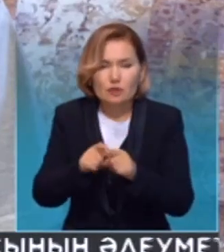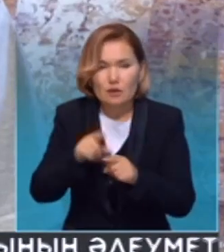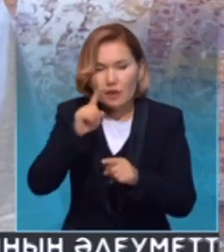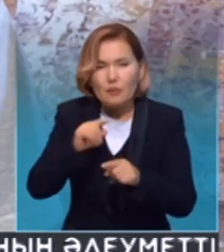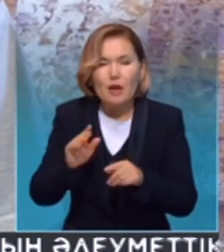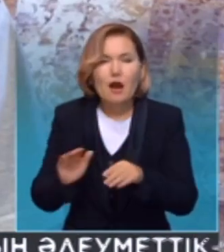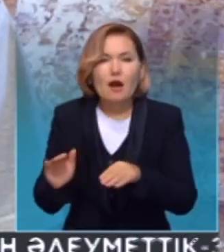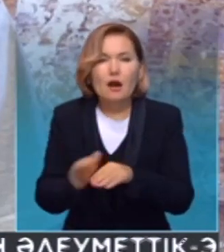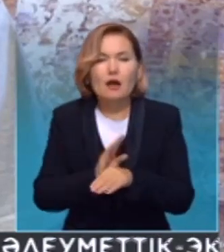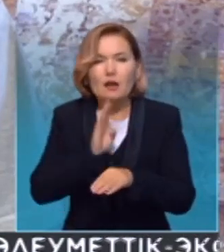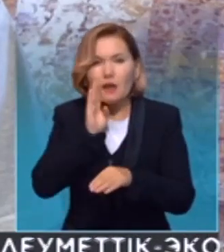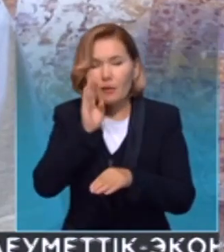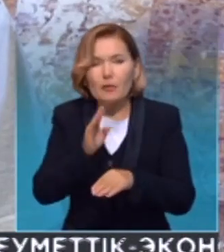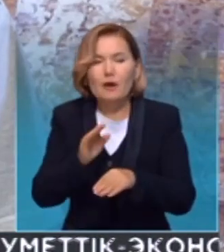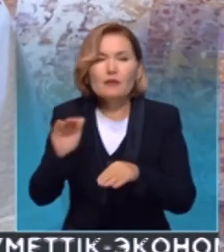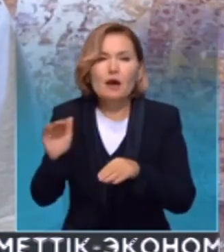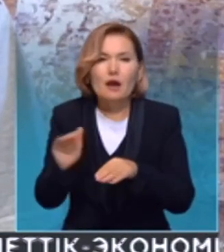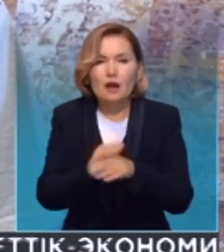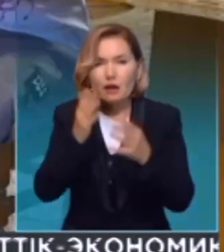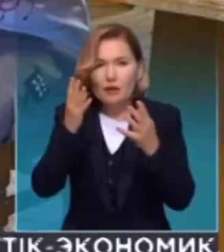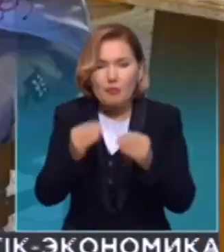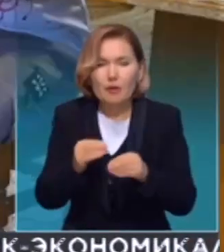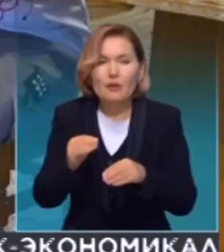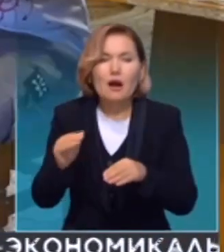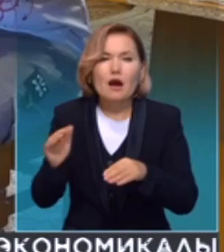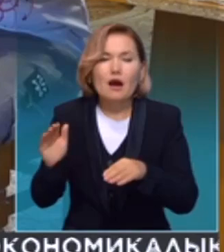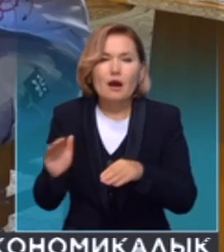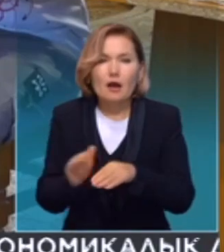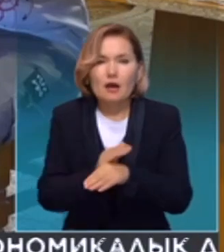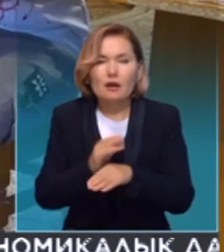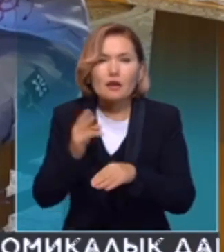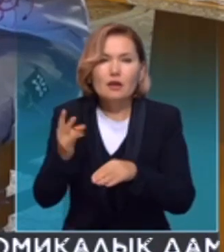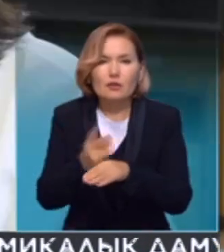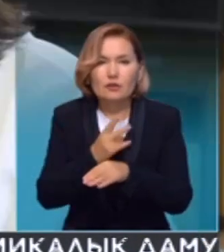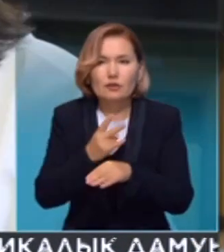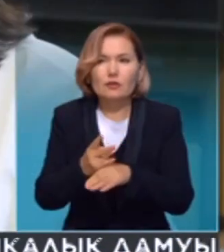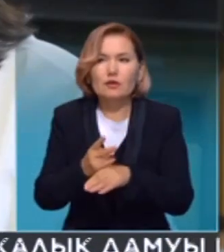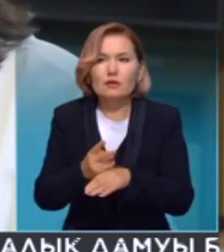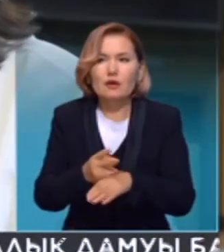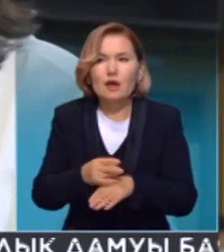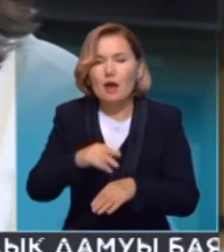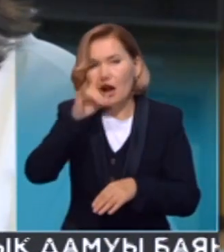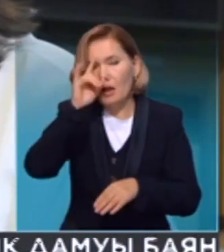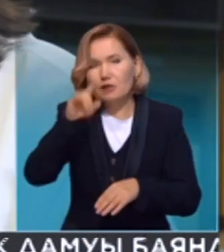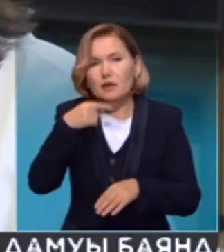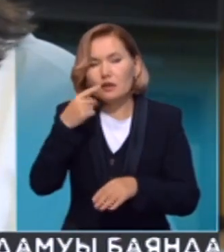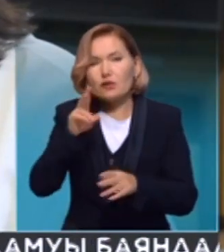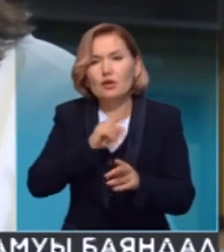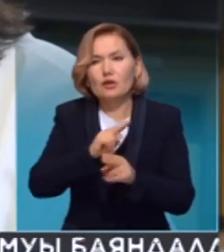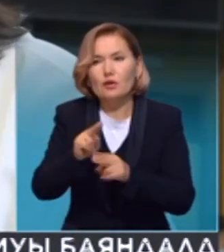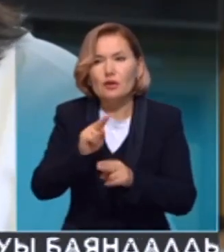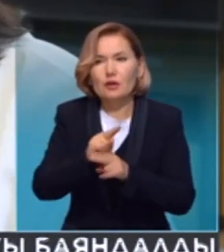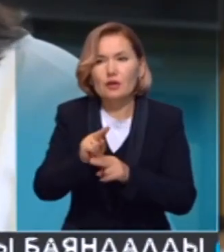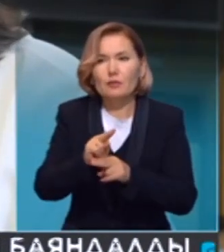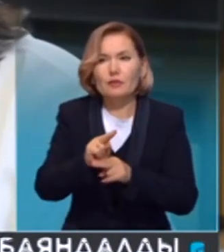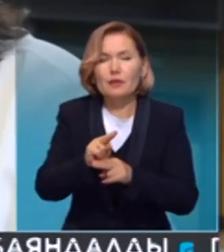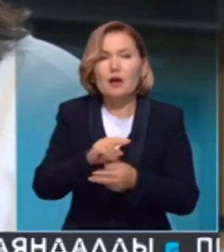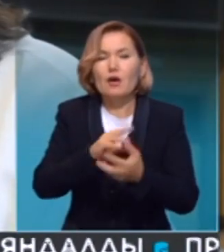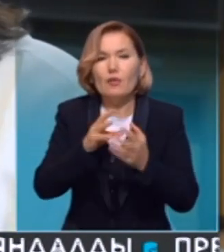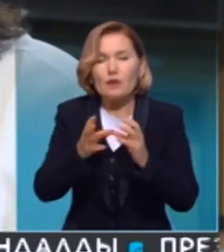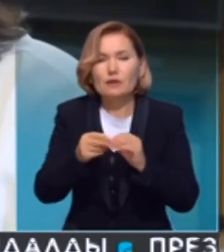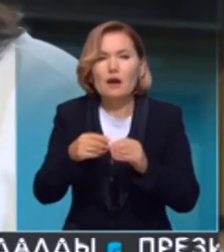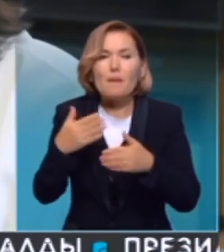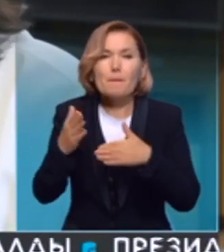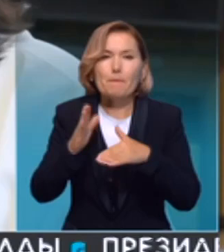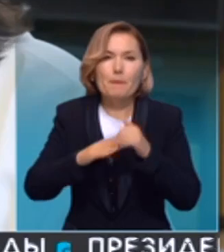қайырлы таң, қайырлы күн, қайырлы түн. Біз енді тілдік оқытуды шын айтқан кезде теория жағынан